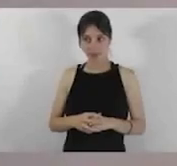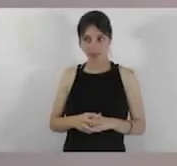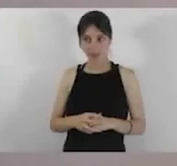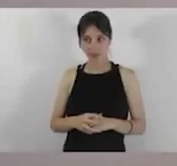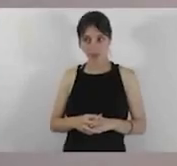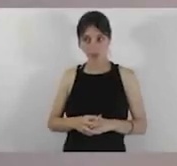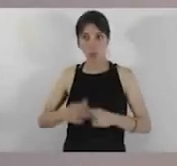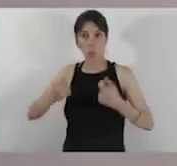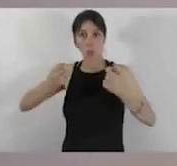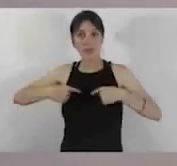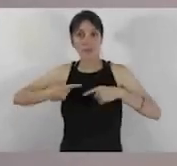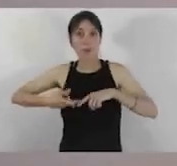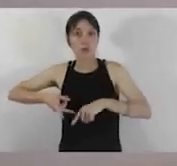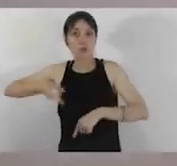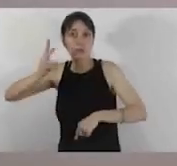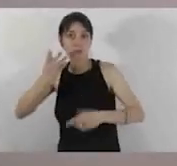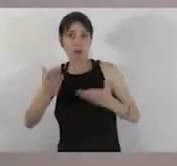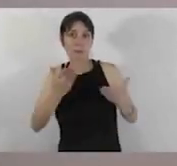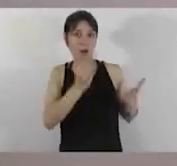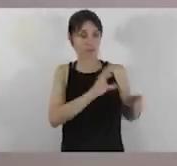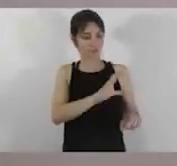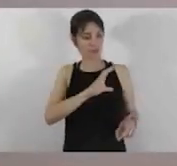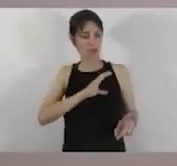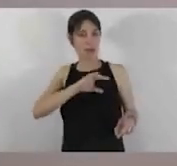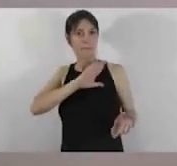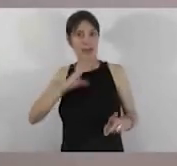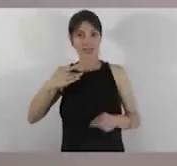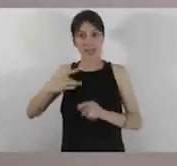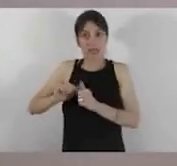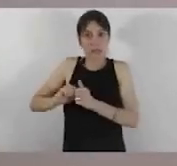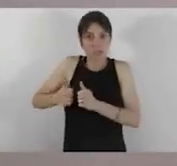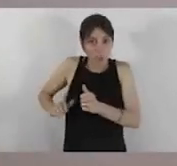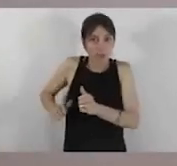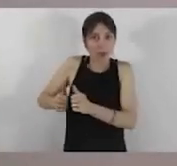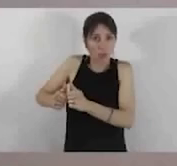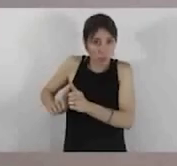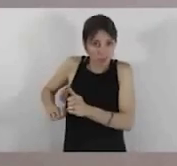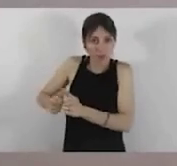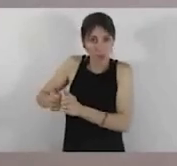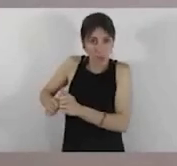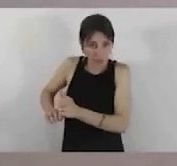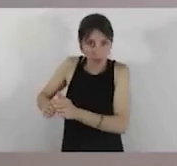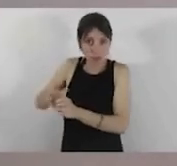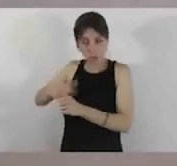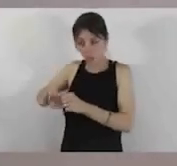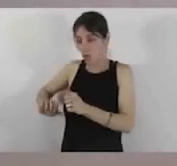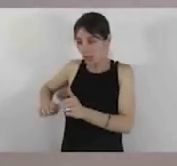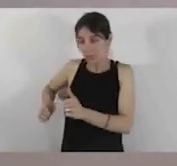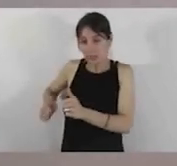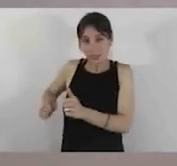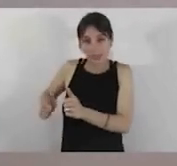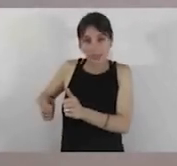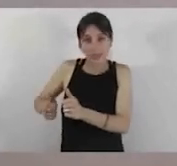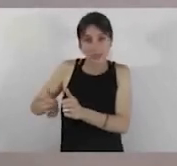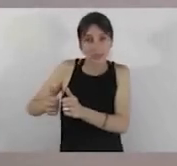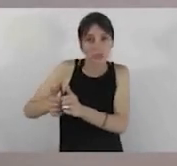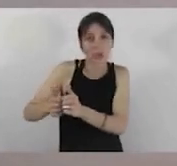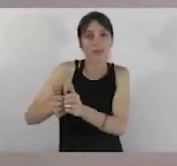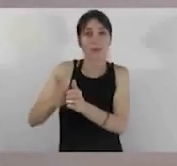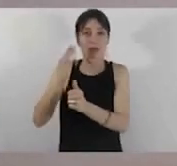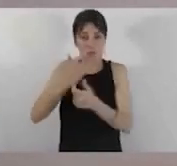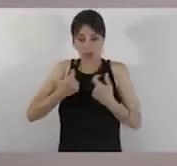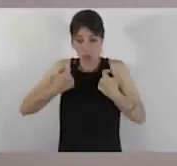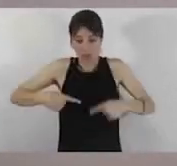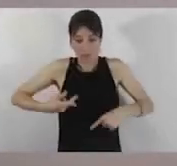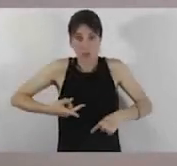qu'on a rattrapé tous les retards. Je crois que ça a été dit. Ça vous suscite pas des questions? Alors on va pas faire plus long que ça,